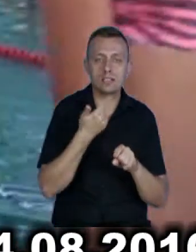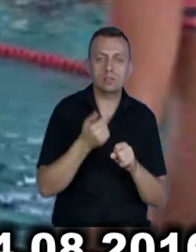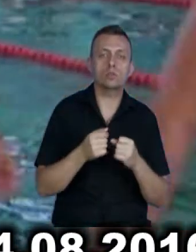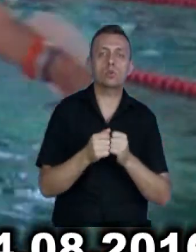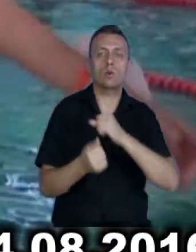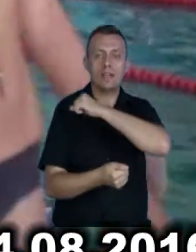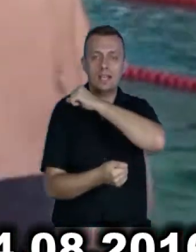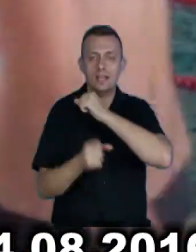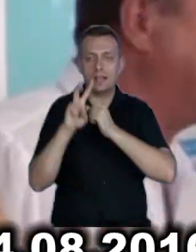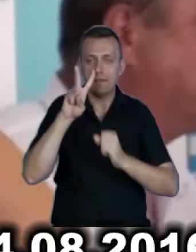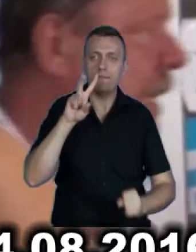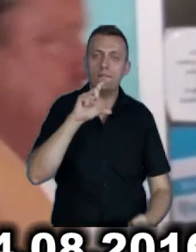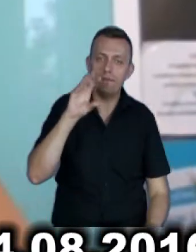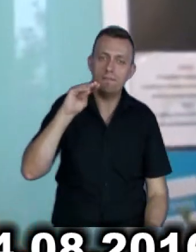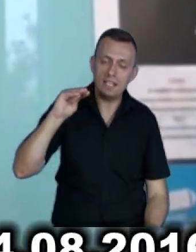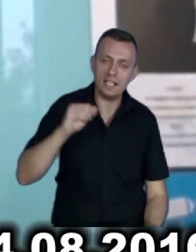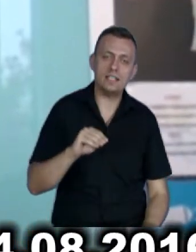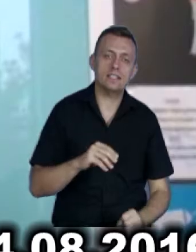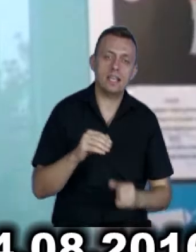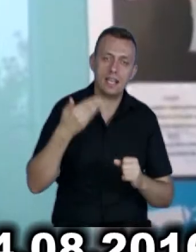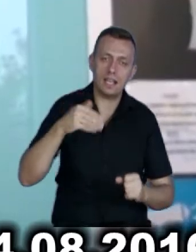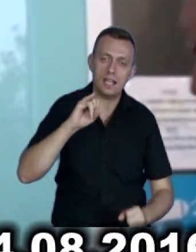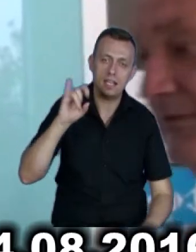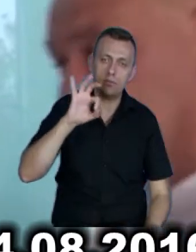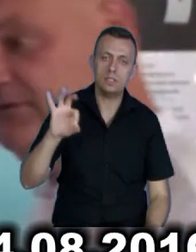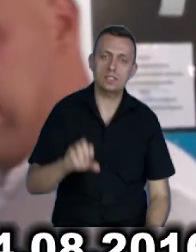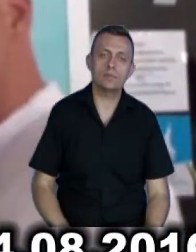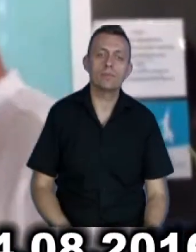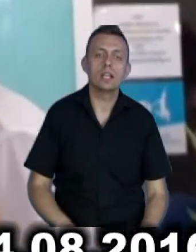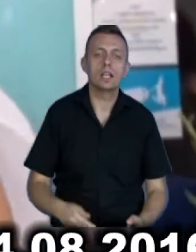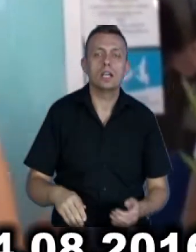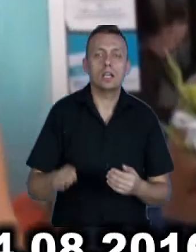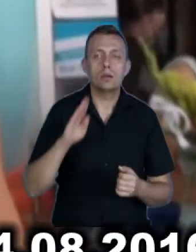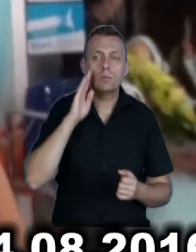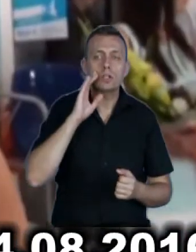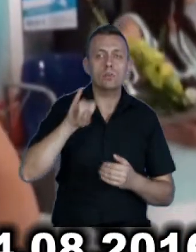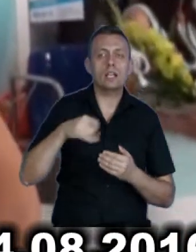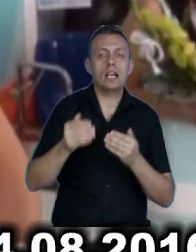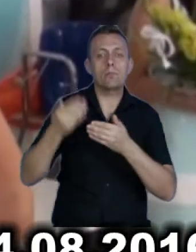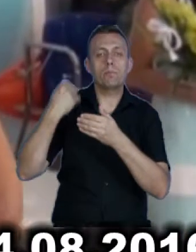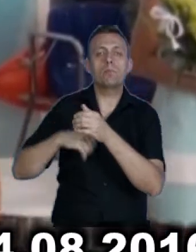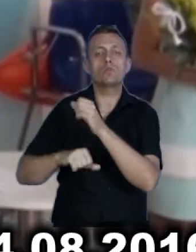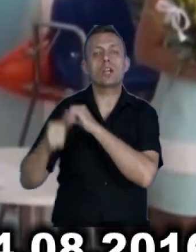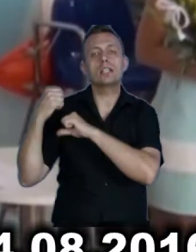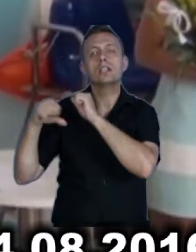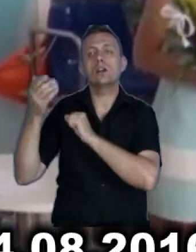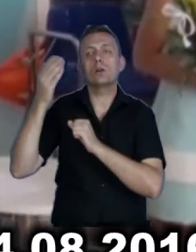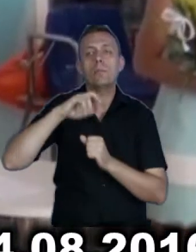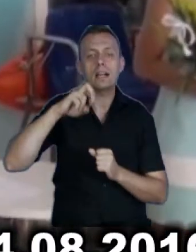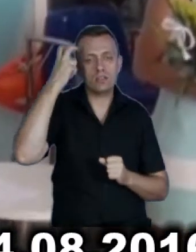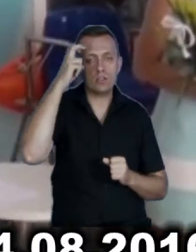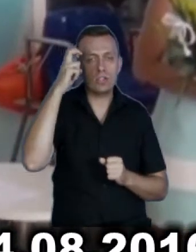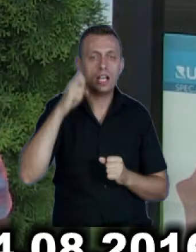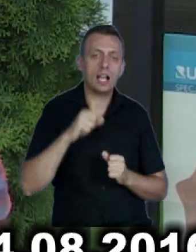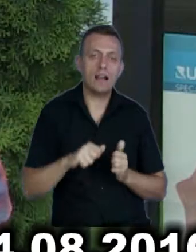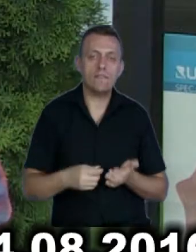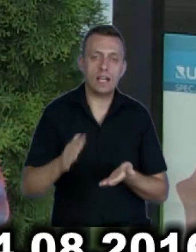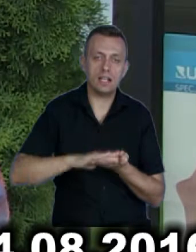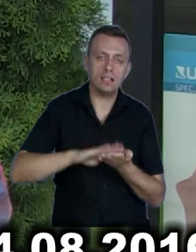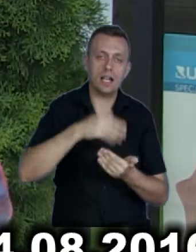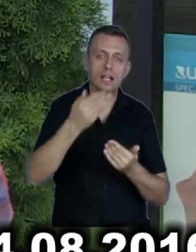18 kandydatek. Można powiedzieć z całej Polski. Mamy kandydatki z Łodzi, z Łowicza, z Łęczycy, z